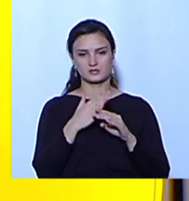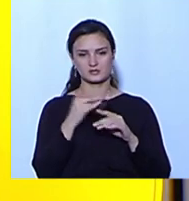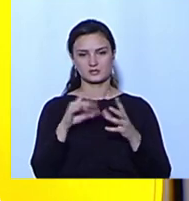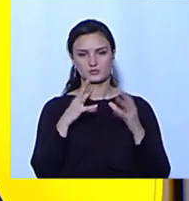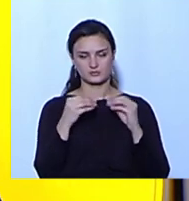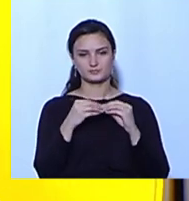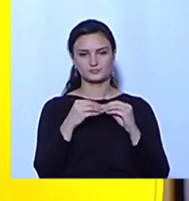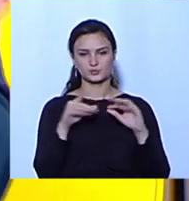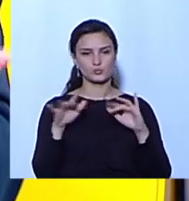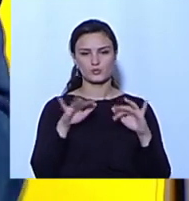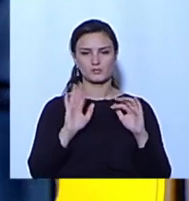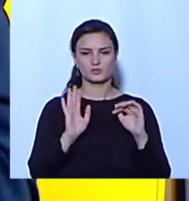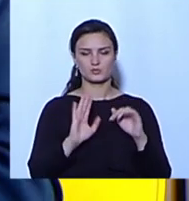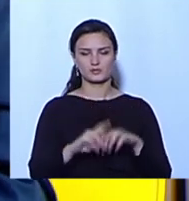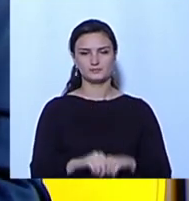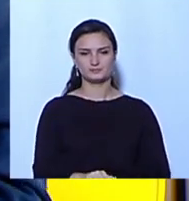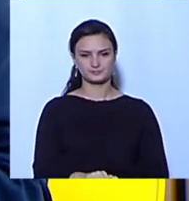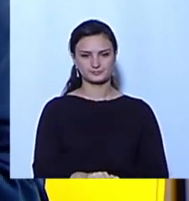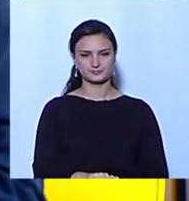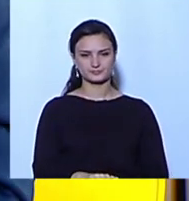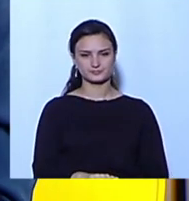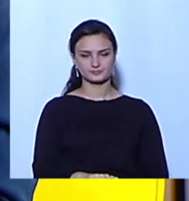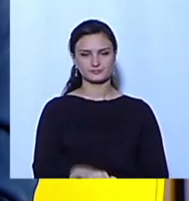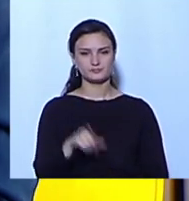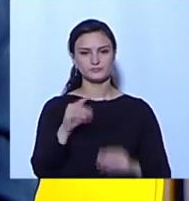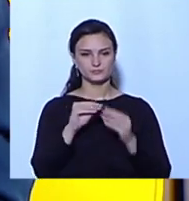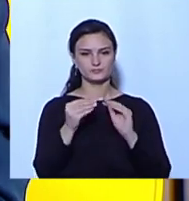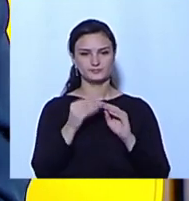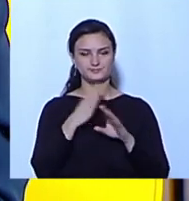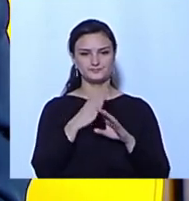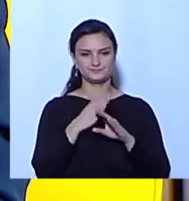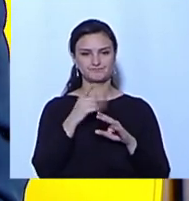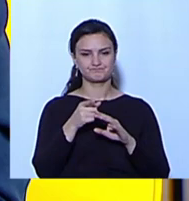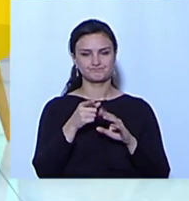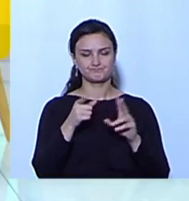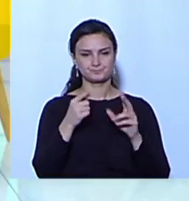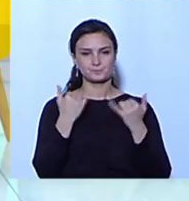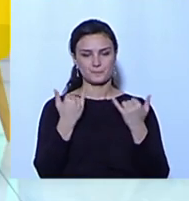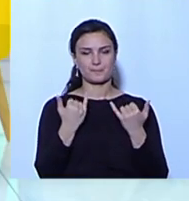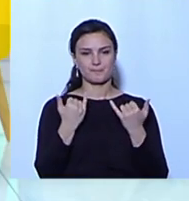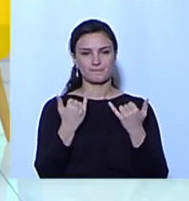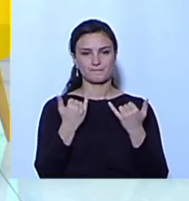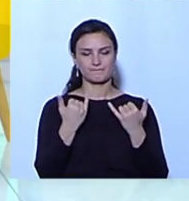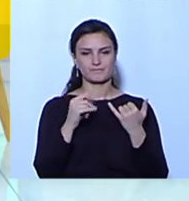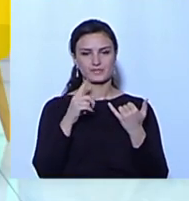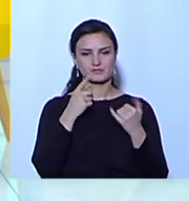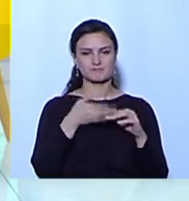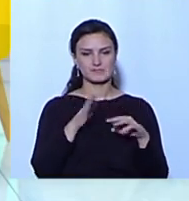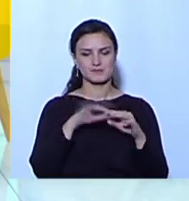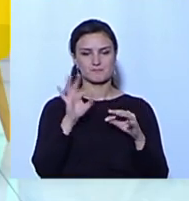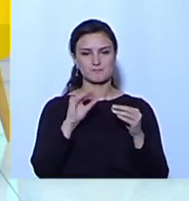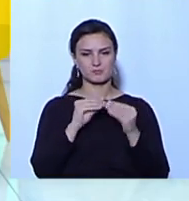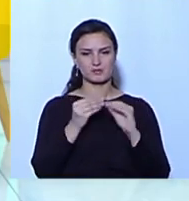საერთოდ უმოქმედოა. დიახ. და ეს არის პრობლემა, რომელიც აი საუბედუროთ ახლა რაღაც თქვენ ასეთ ძიმე